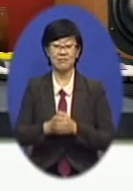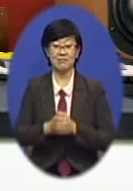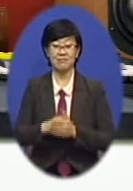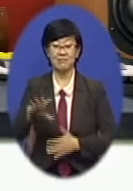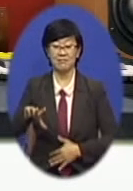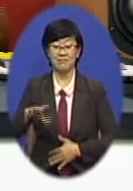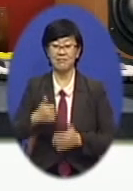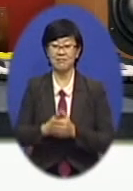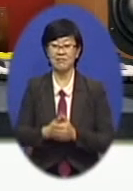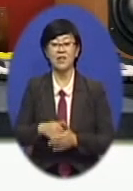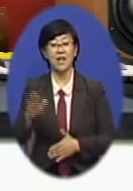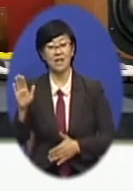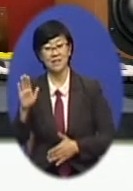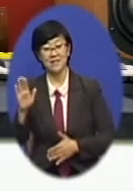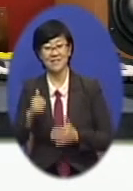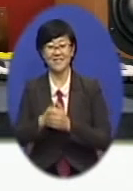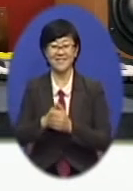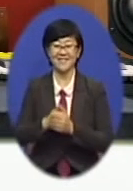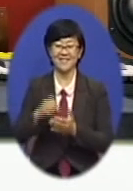처음 나오면서, 아니,